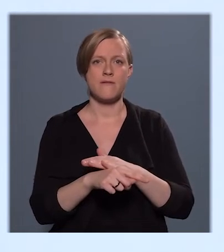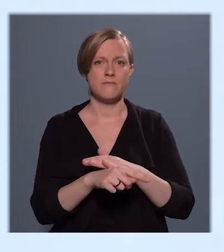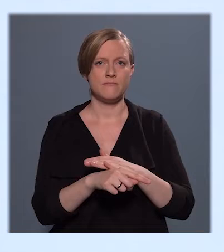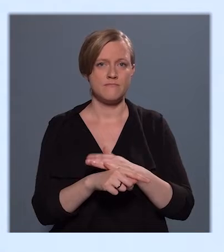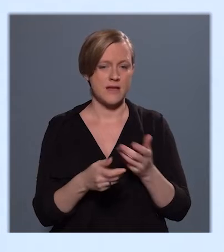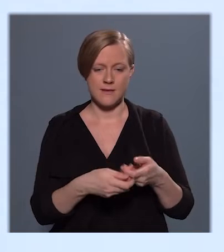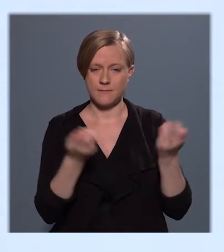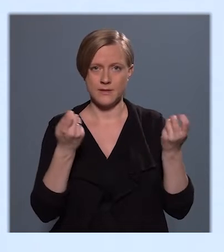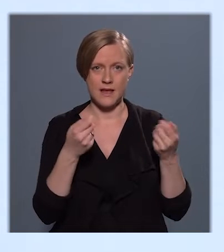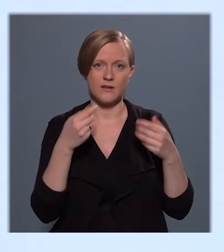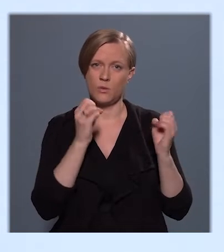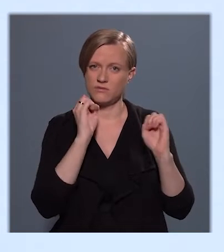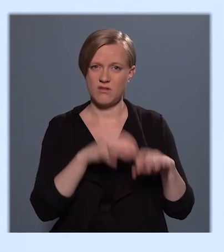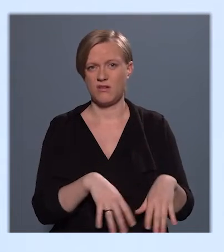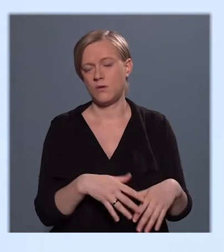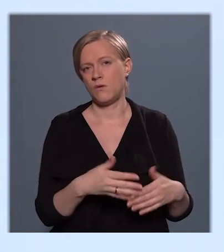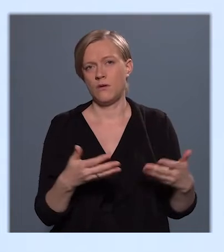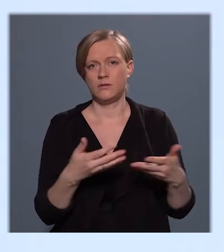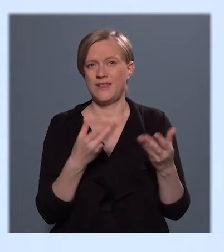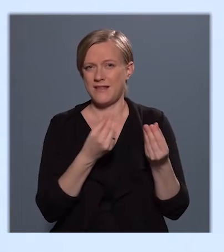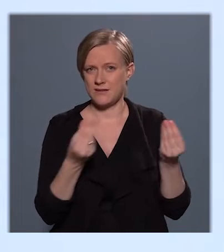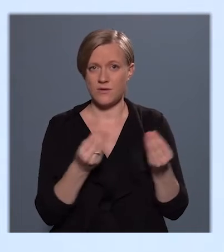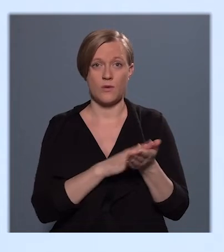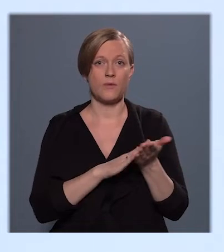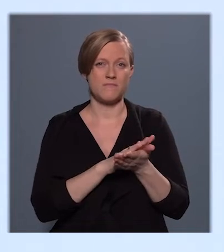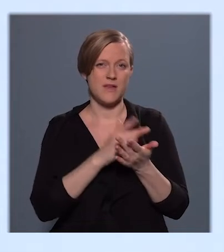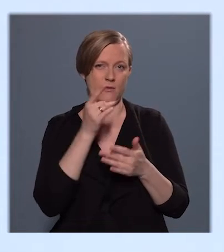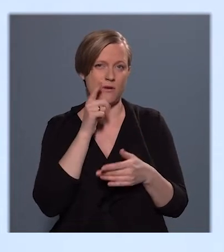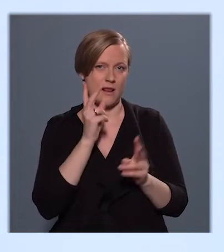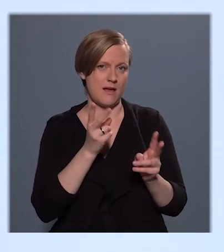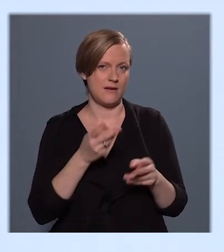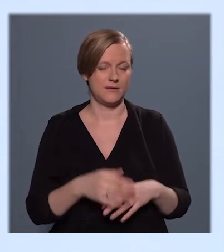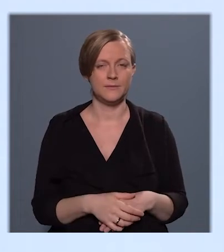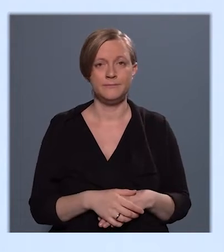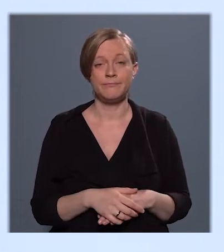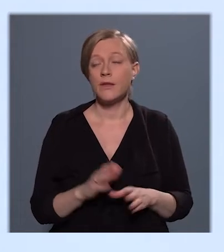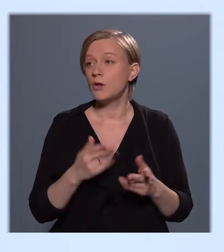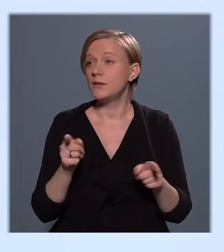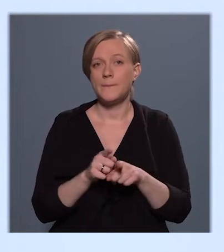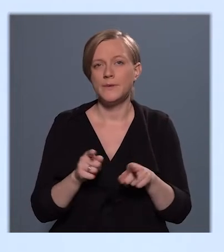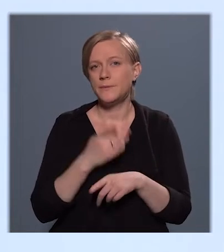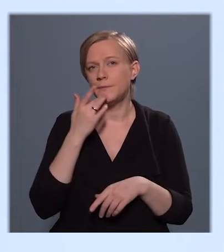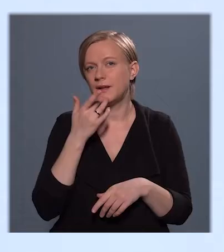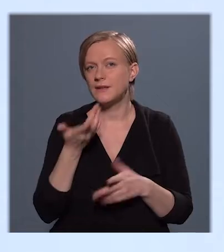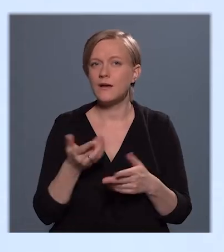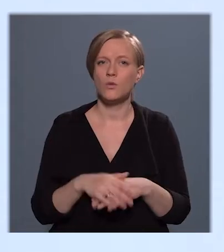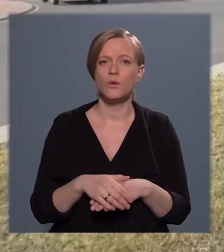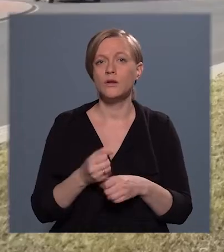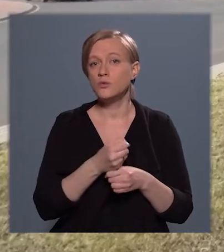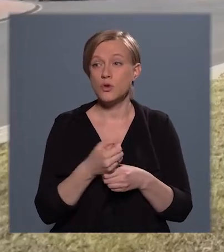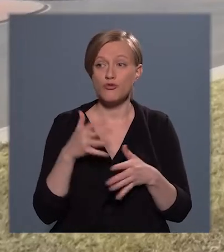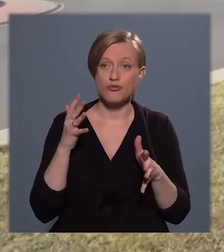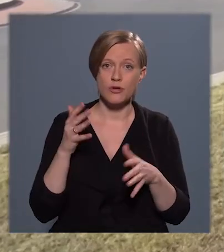nem tárt, ott hagyott, felhagyott eszközök milyen gondot jelenthetnek. Vagy nem mindegy például, hogy a tűzoltó, ha